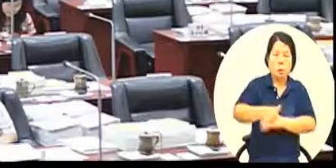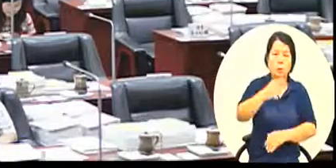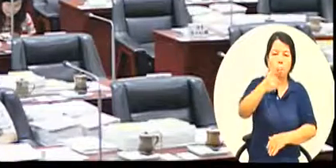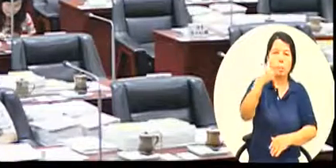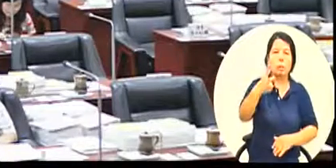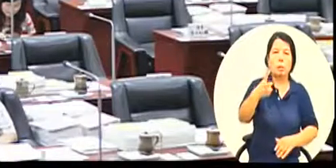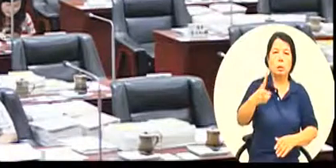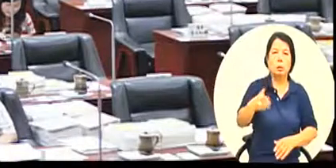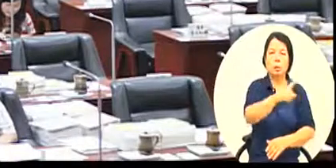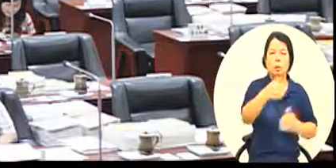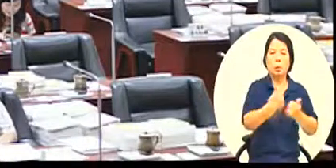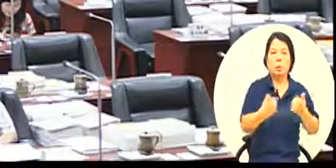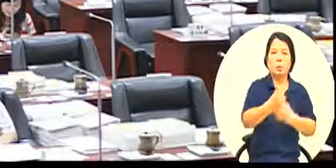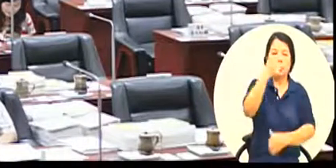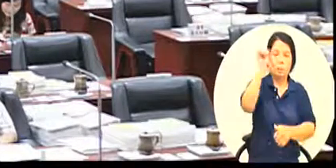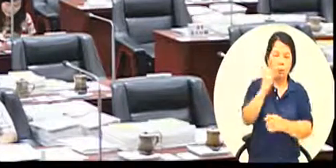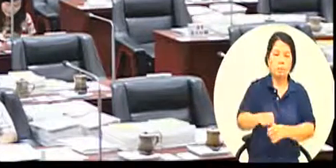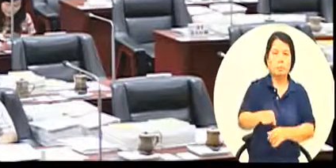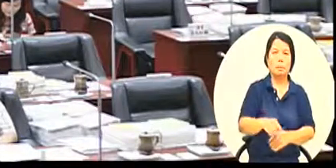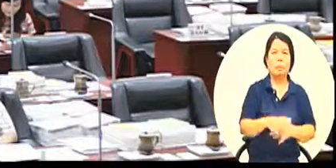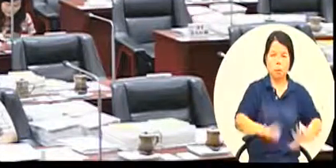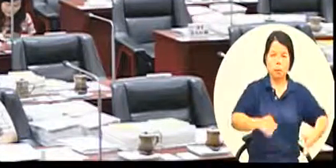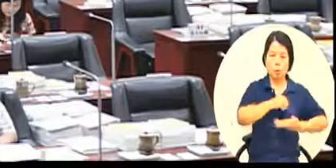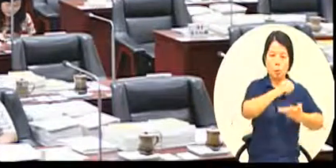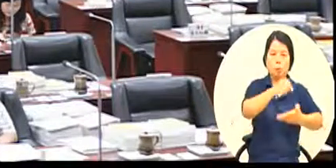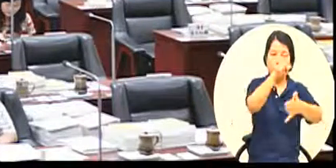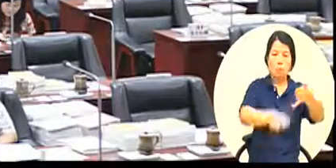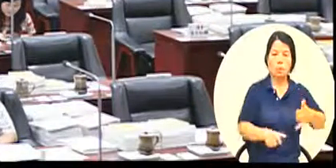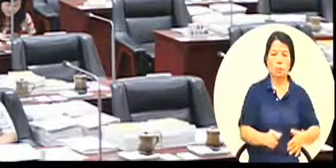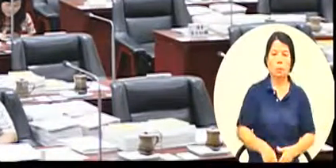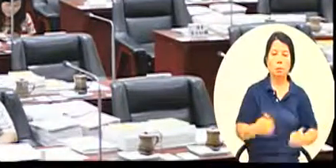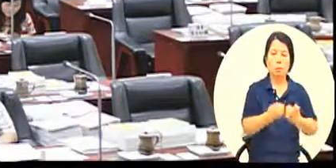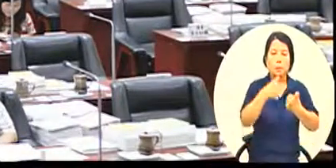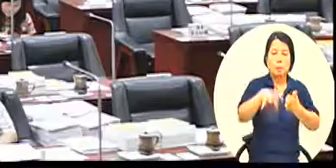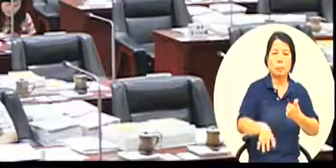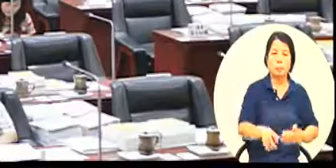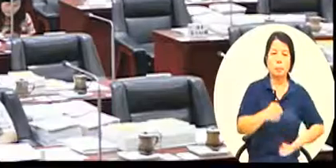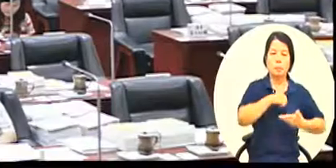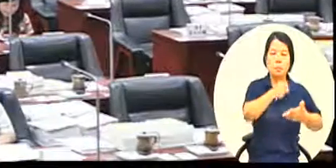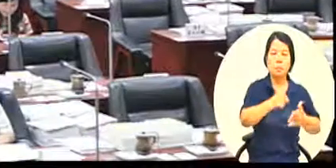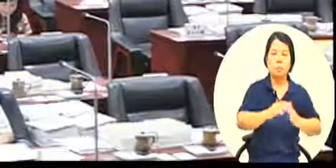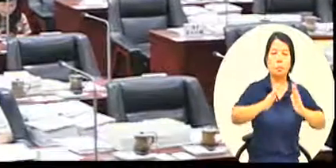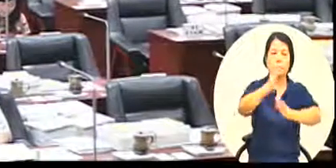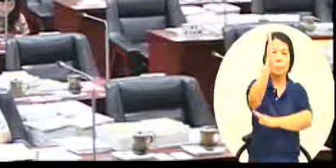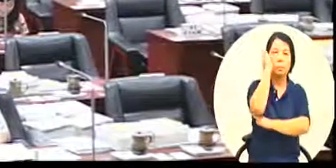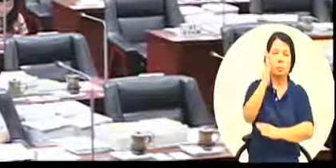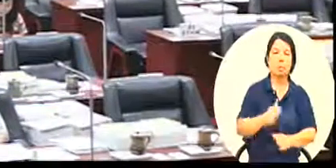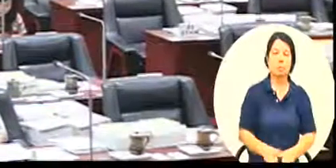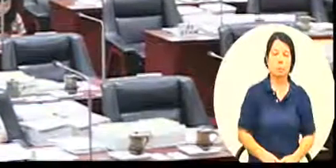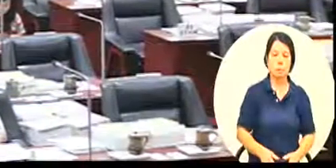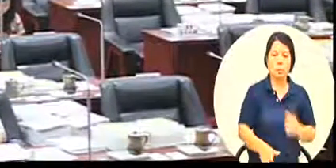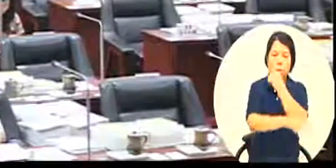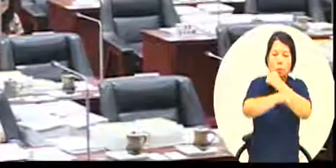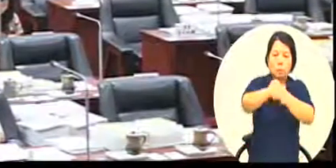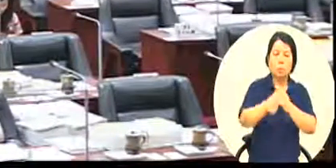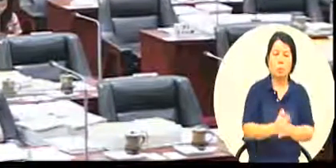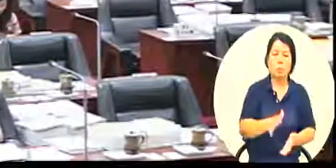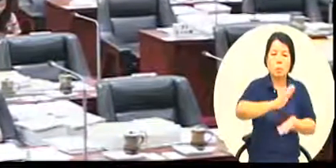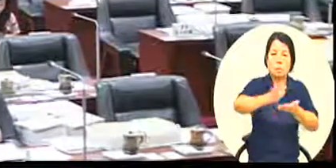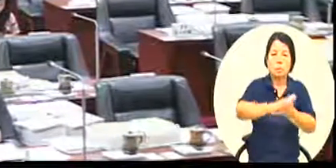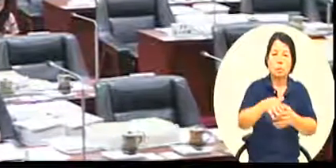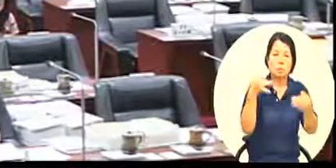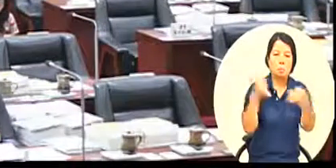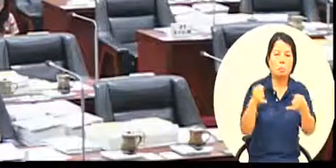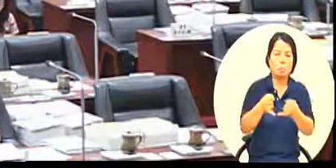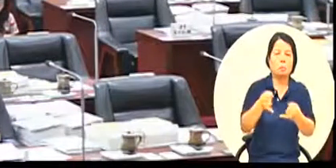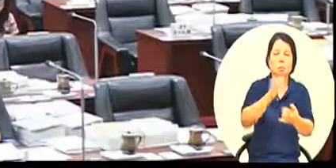裁决。 这个案吼是一个建议案，议会建议市政府基于化解政治对立，行文